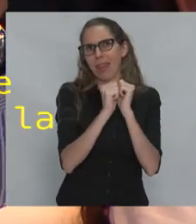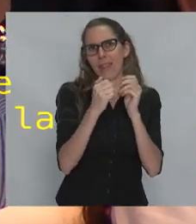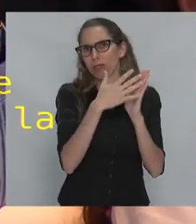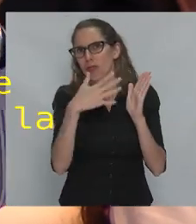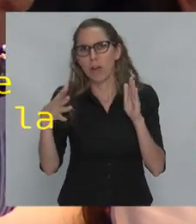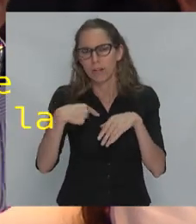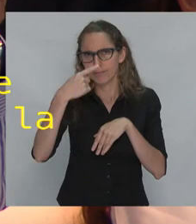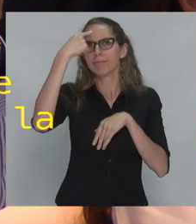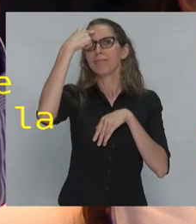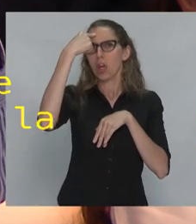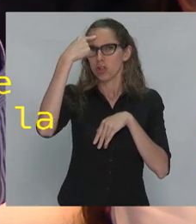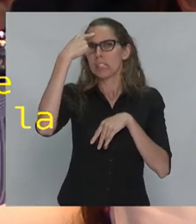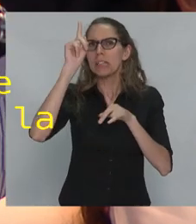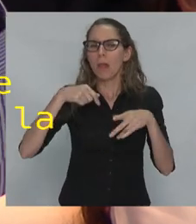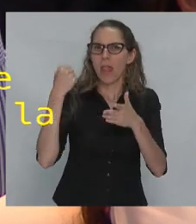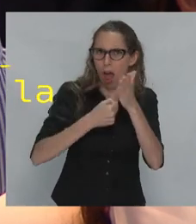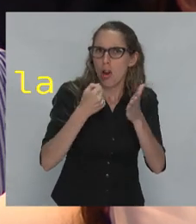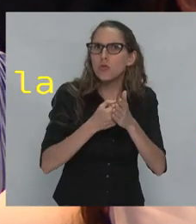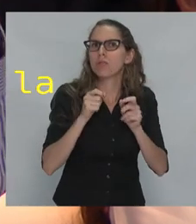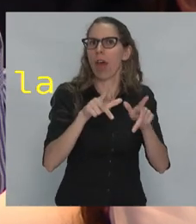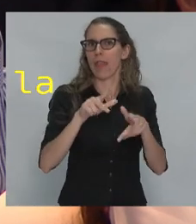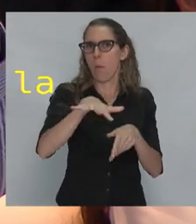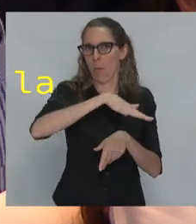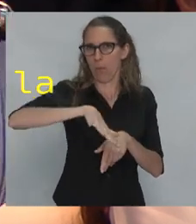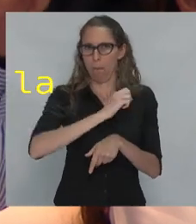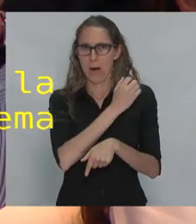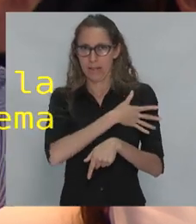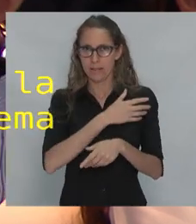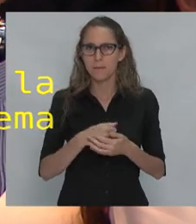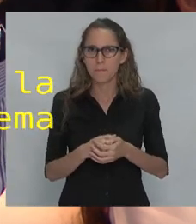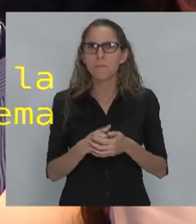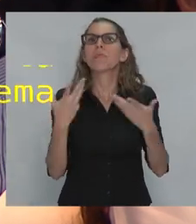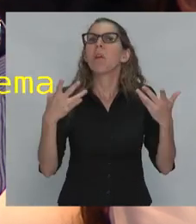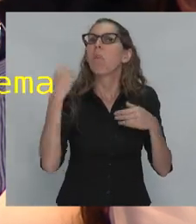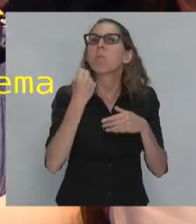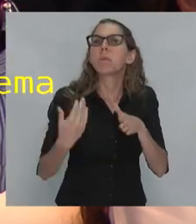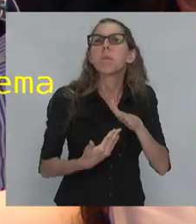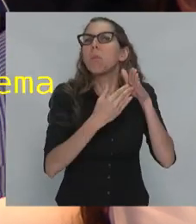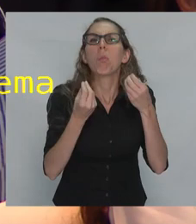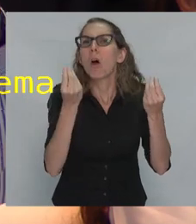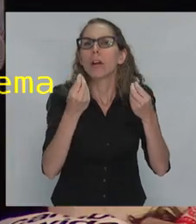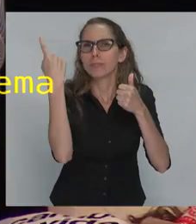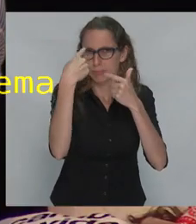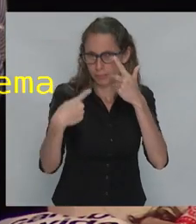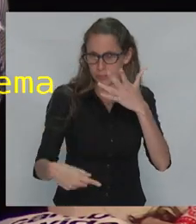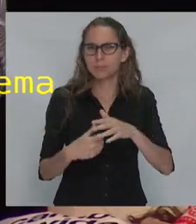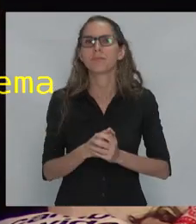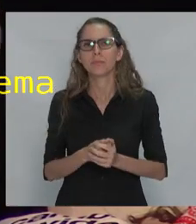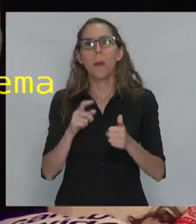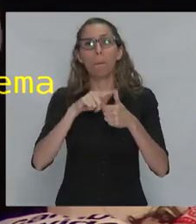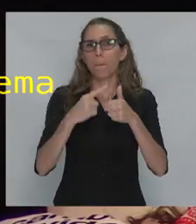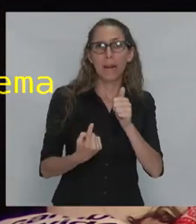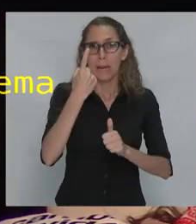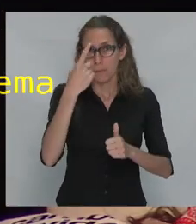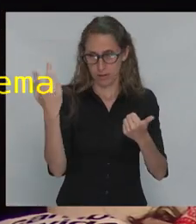combat palestinien. Il est central pour plusieurs raisons. La première, qui